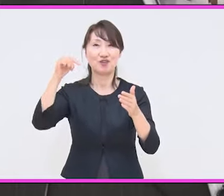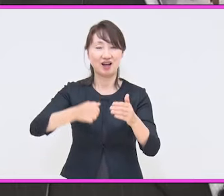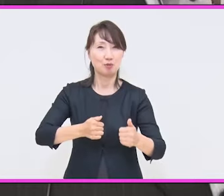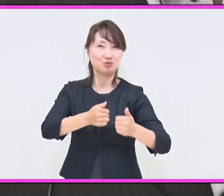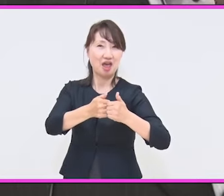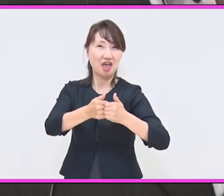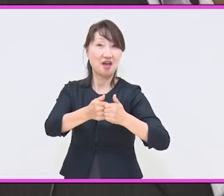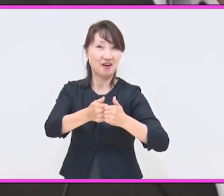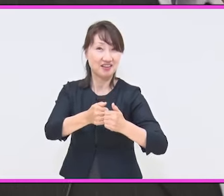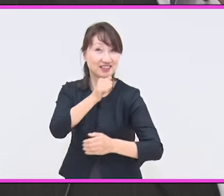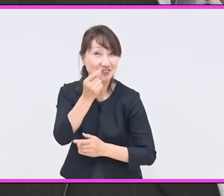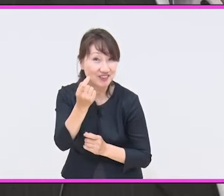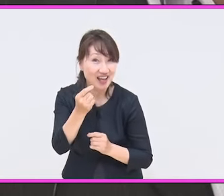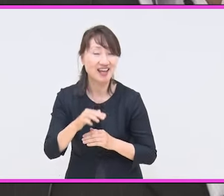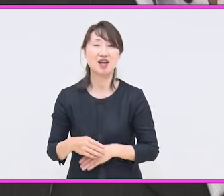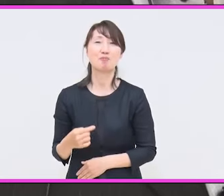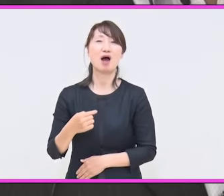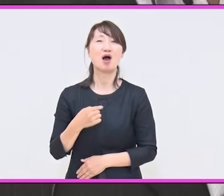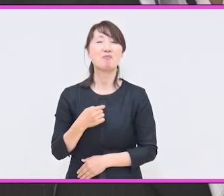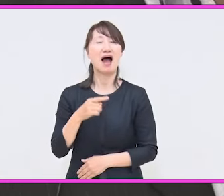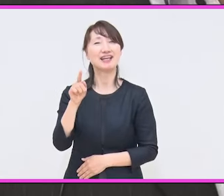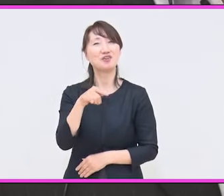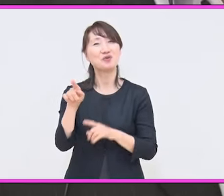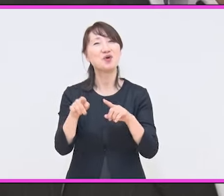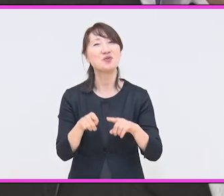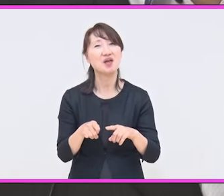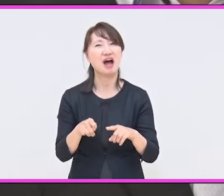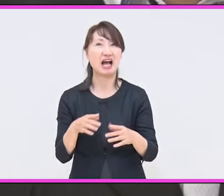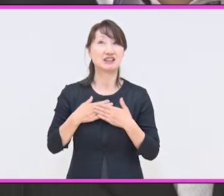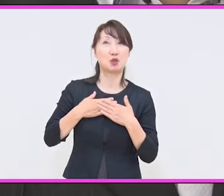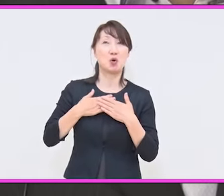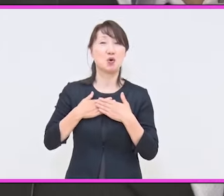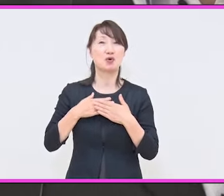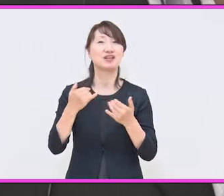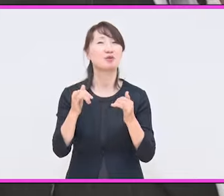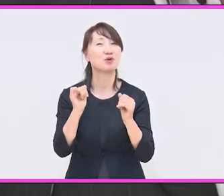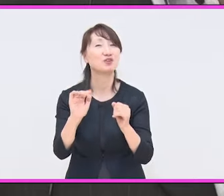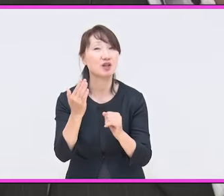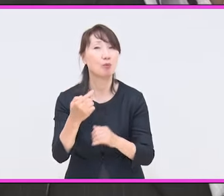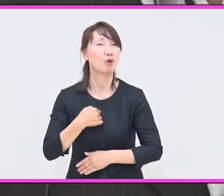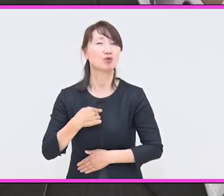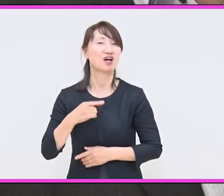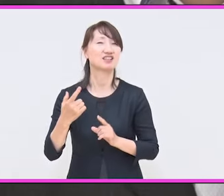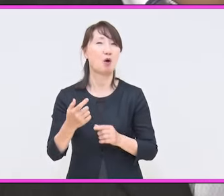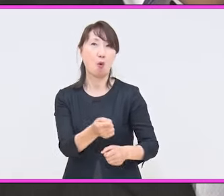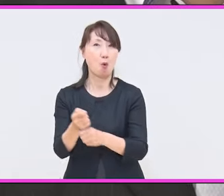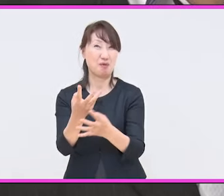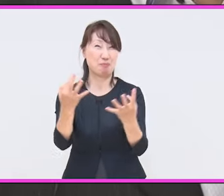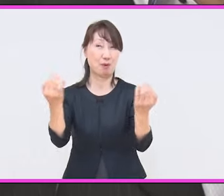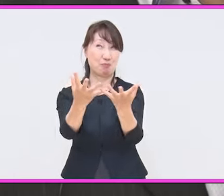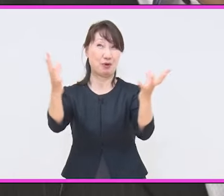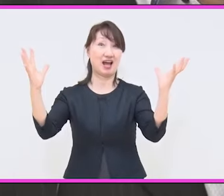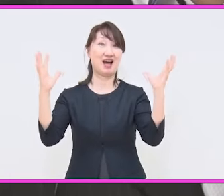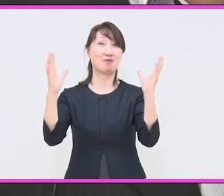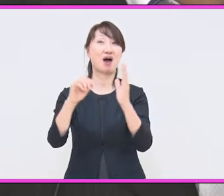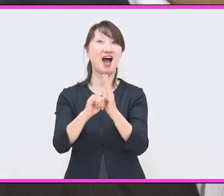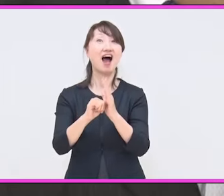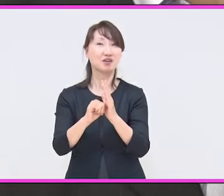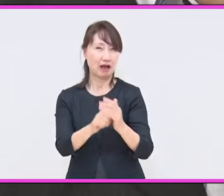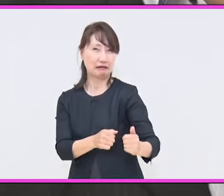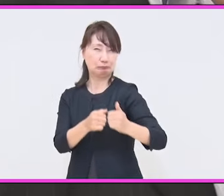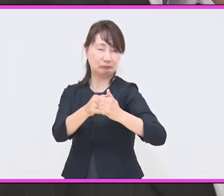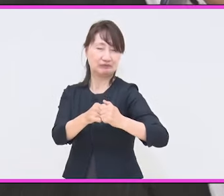ね。 いや僕はかなりな、人によってはね緊張するって人もいると思うんですけど、僕はあの応援が多ければ多いほどあのやっつけ